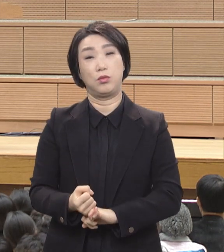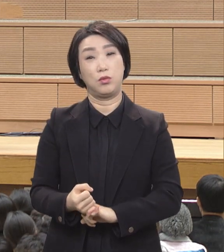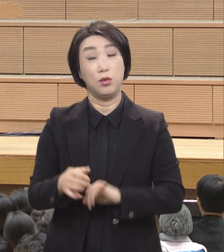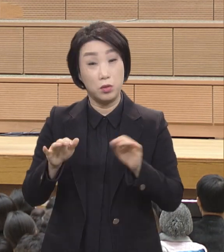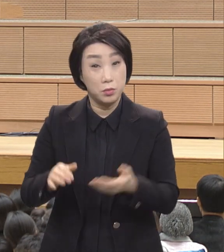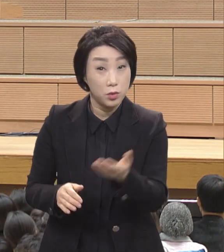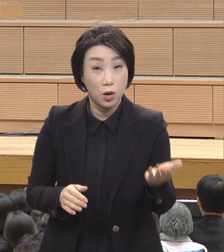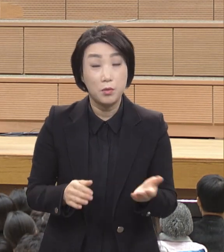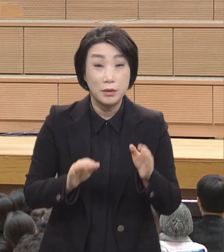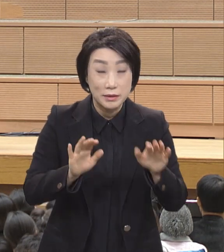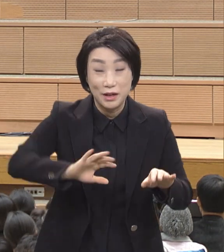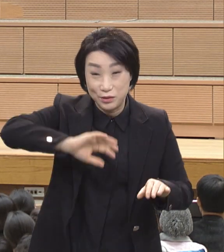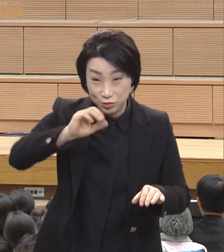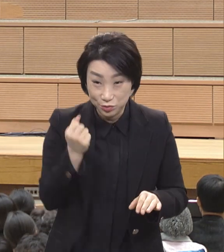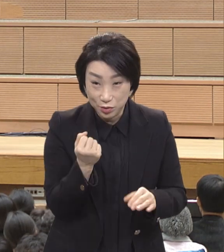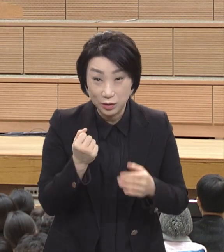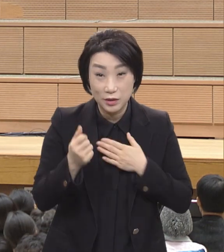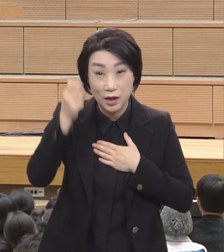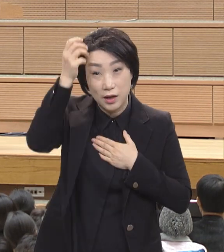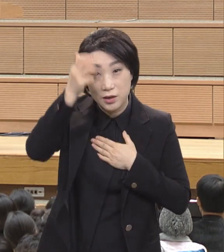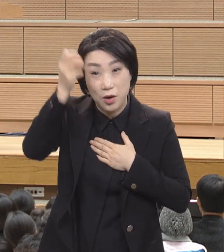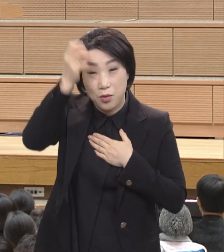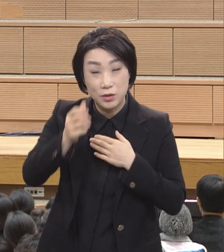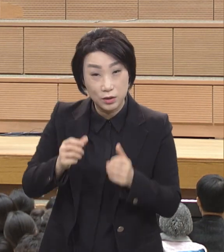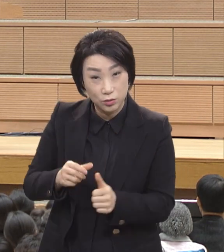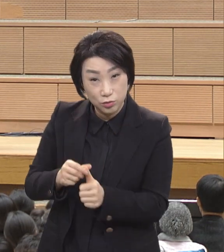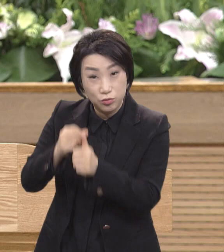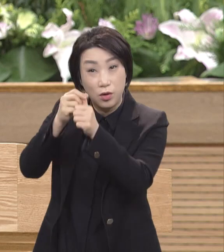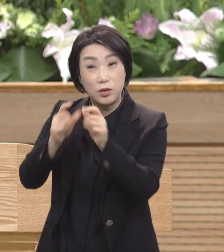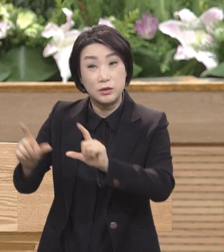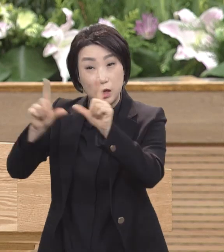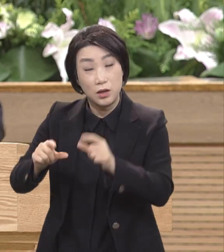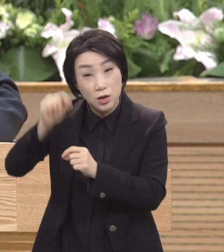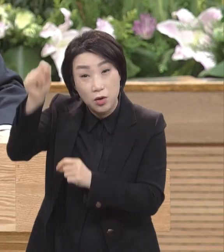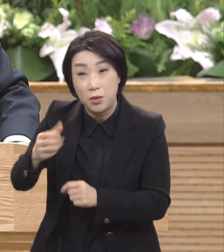그러면 순종하고 영원히 사는 자가 복이 있어요?